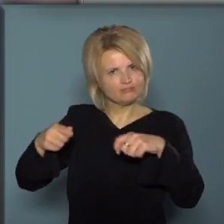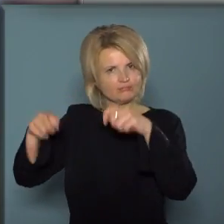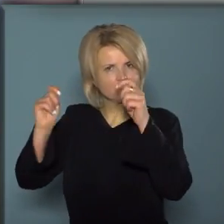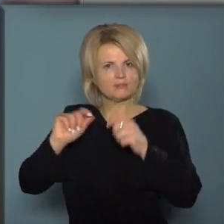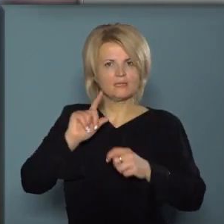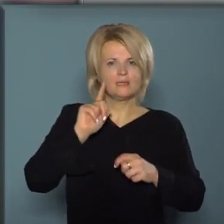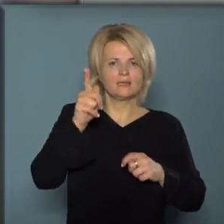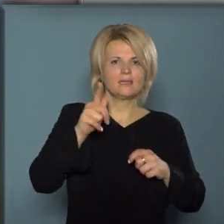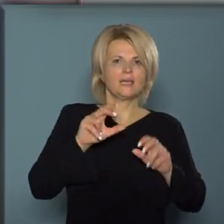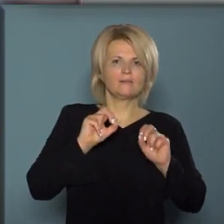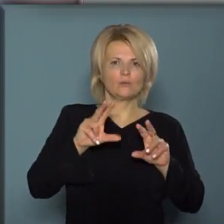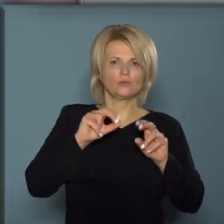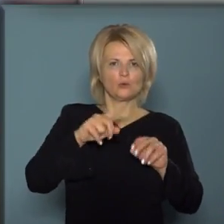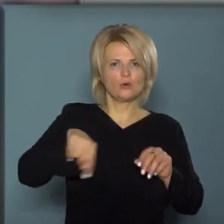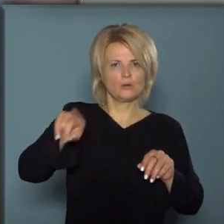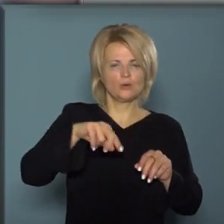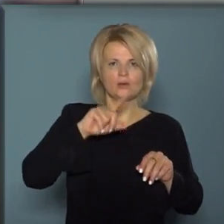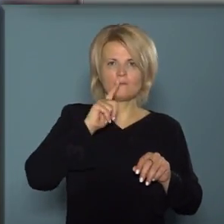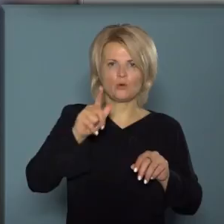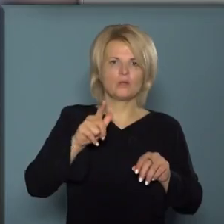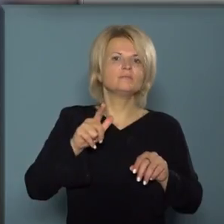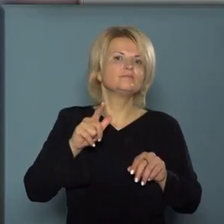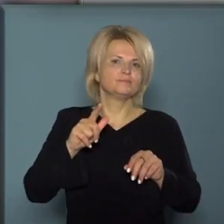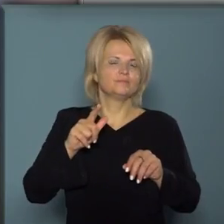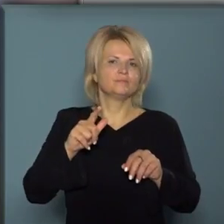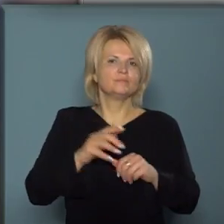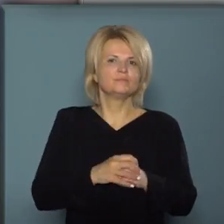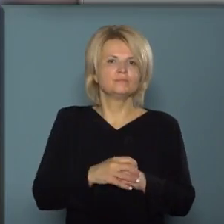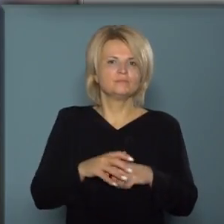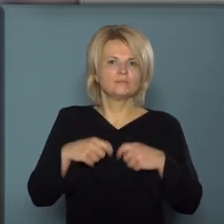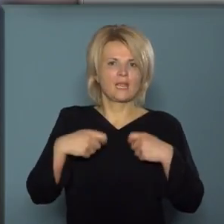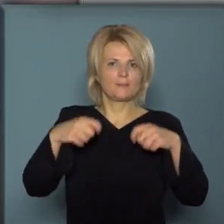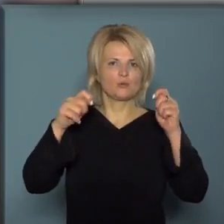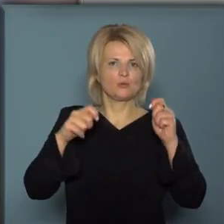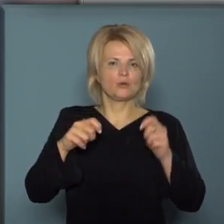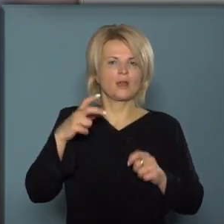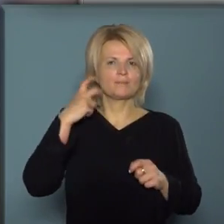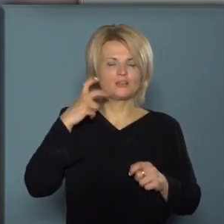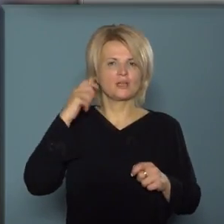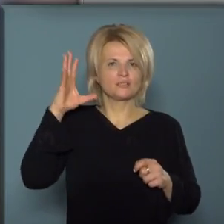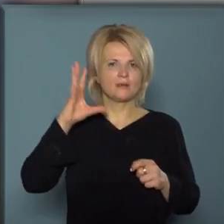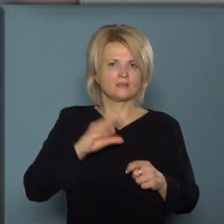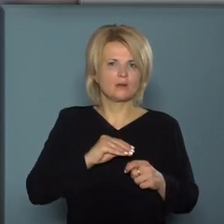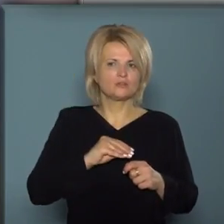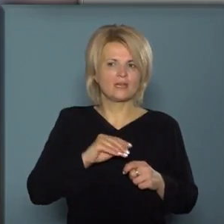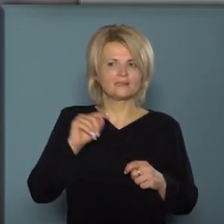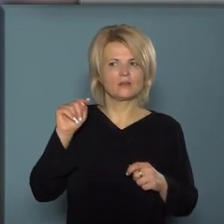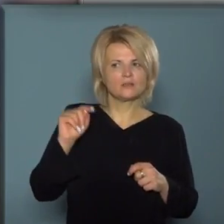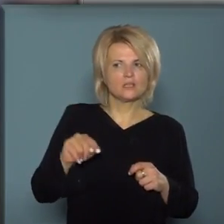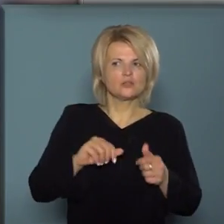2 futókör is fog még épülni. Én azt gondolom, hogy ezzel a Pesterzsébet lakosságának az a